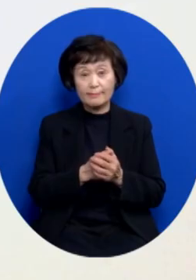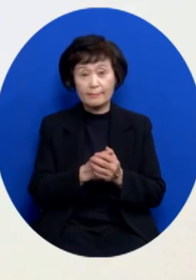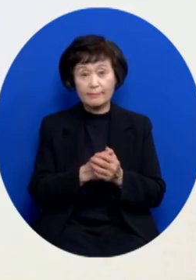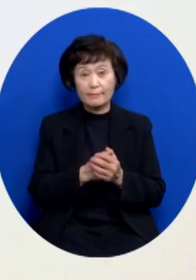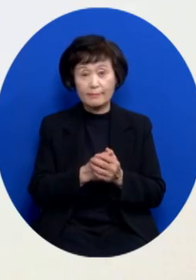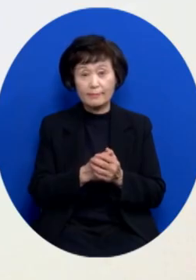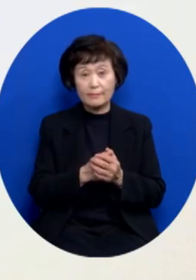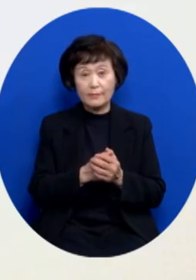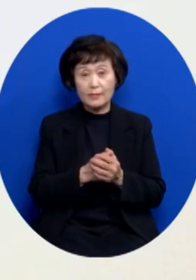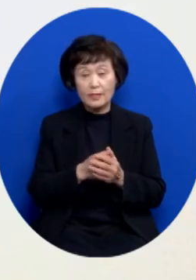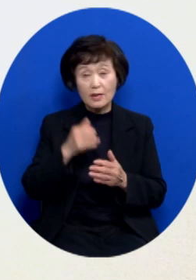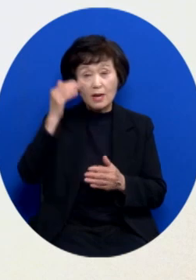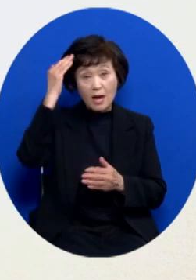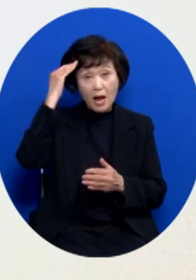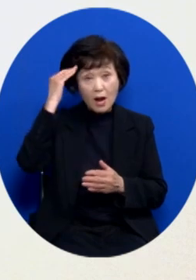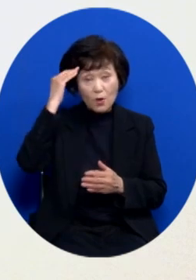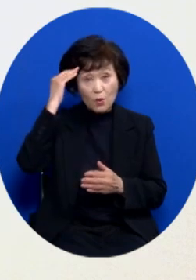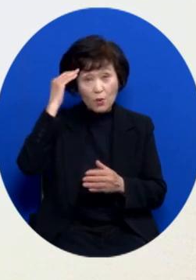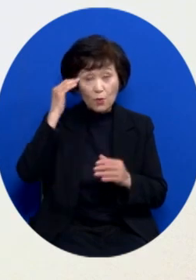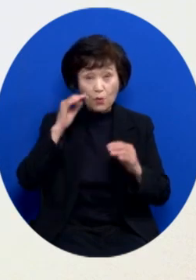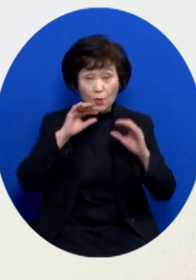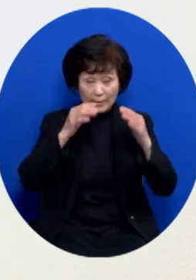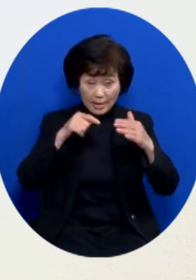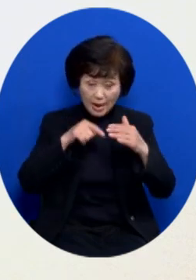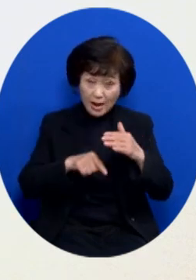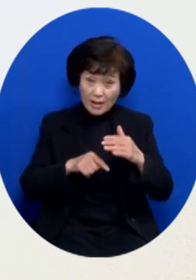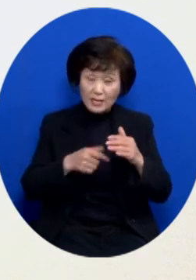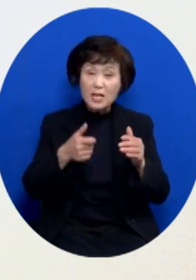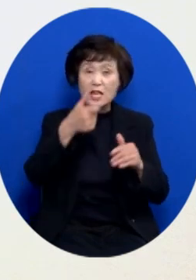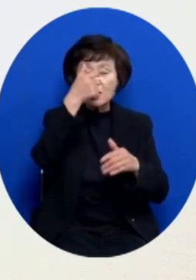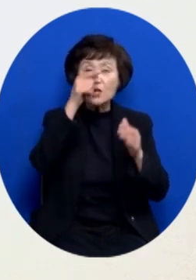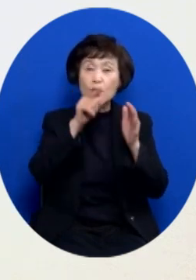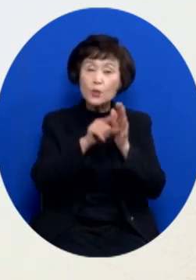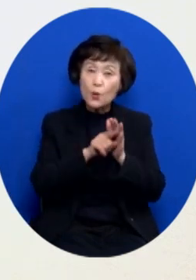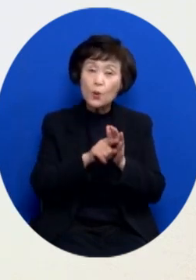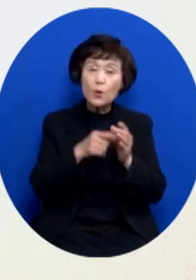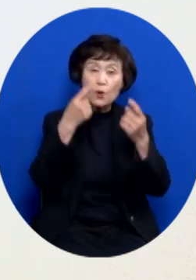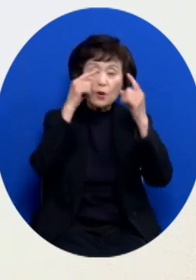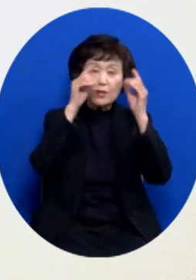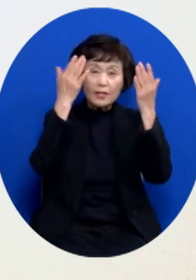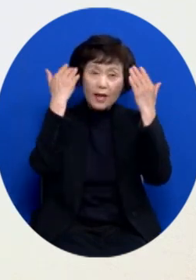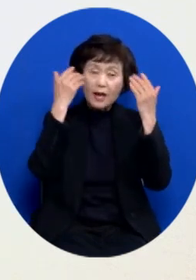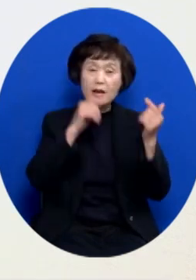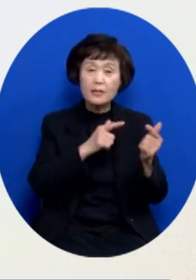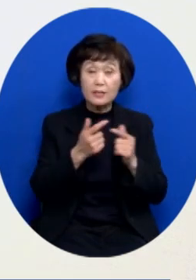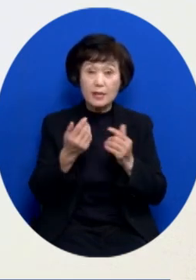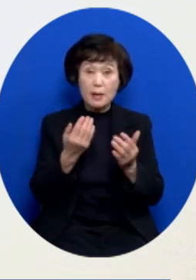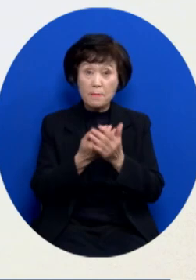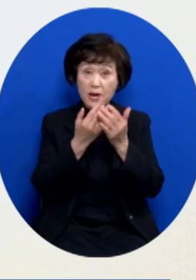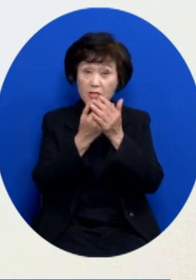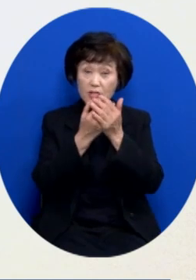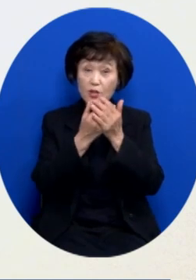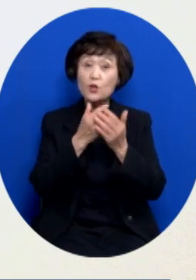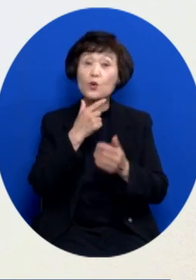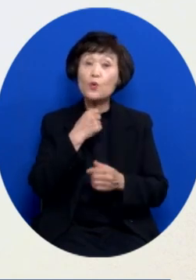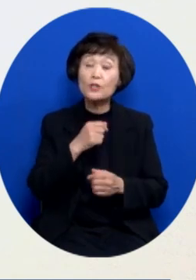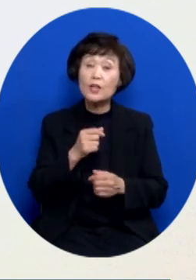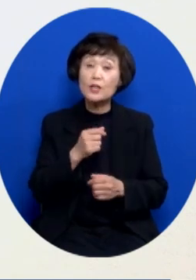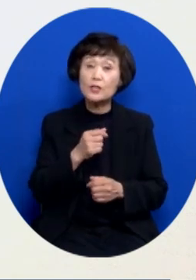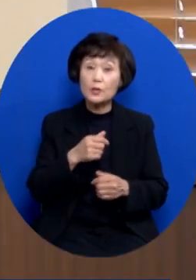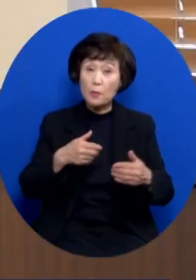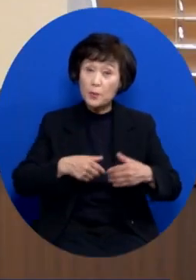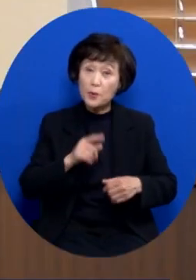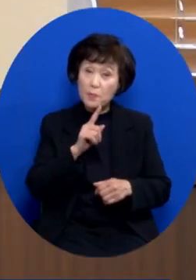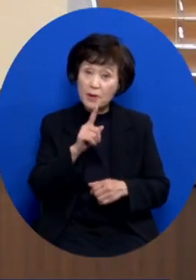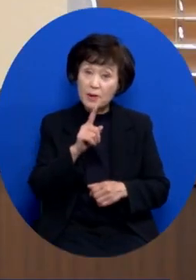물론이고요. 한국에 있는 국내에 있는 기독교 대학들의 어떤 발전을 위해서 혹시 한국교회에 요청하시고 싶으신 말씀 있으시면 한 말씀